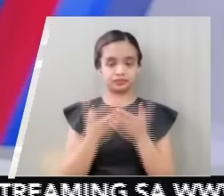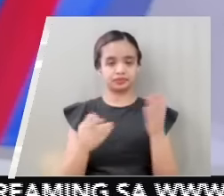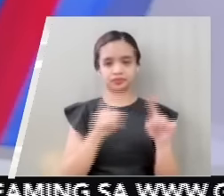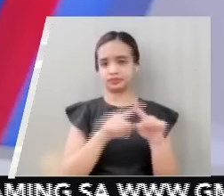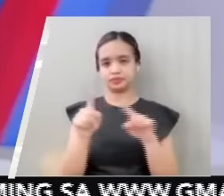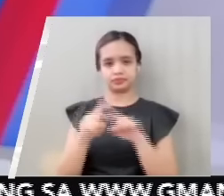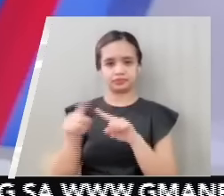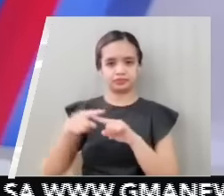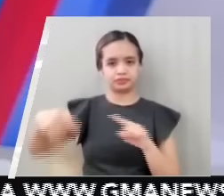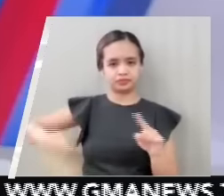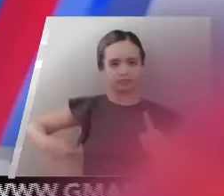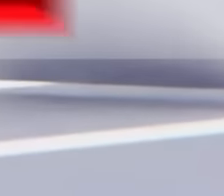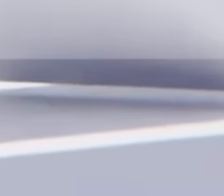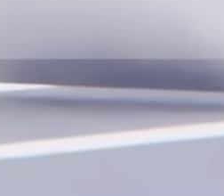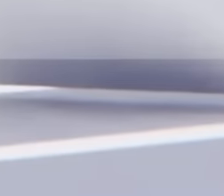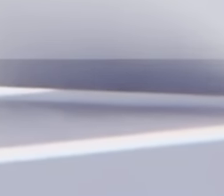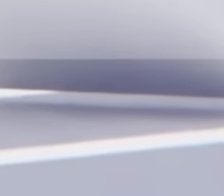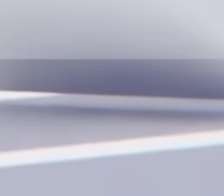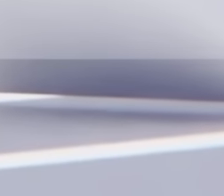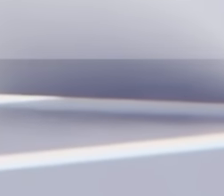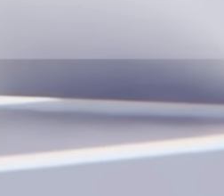pagtuto ni Mav Gonzalez.